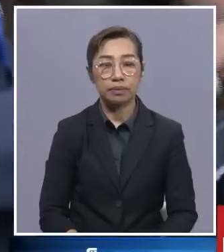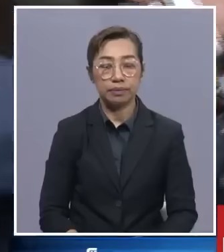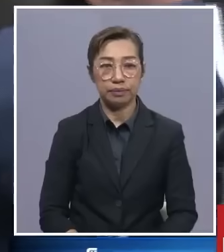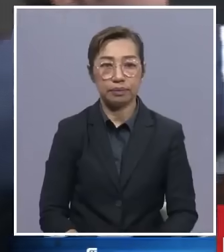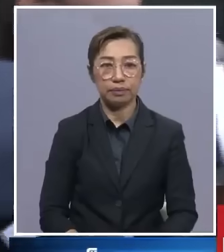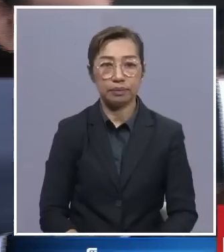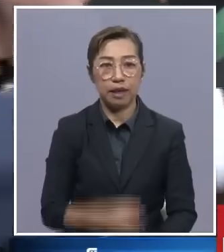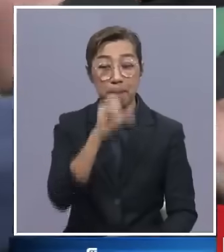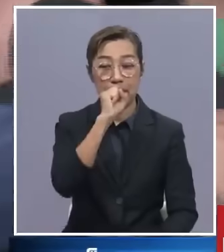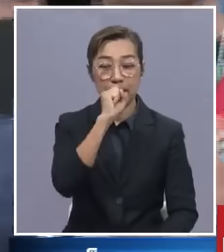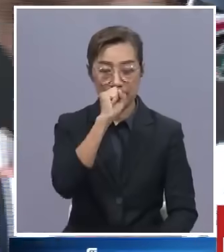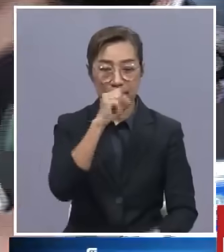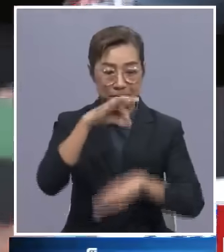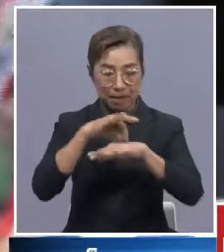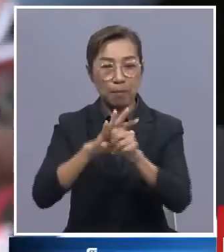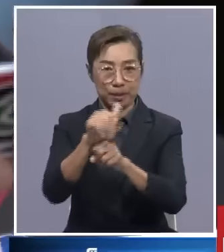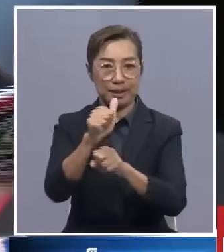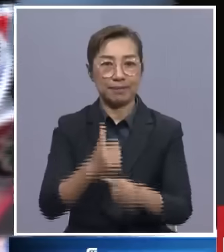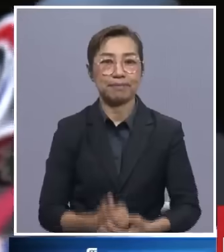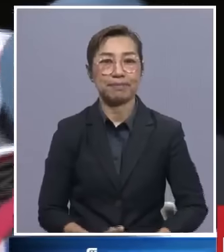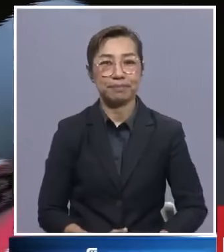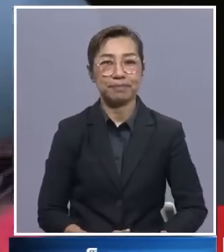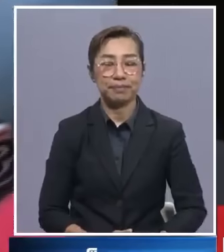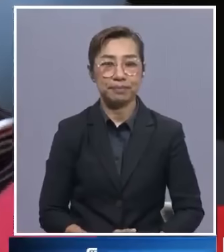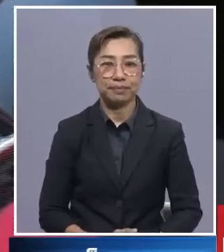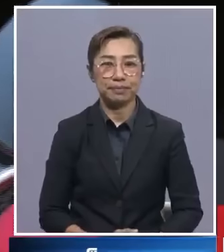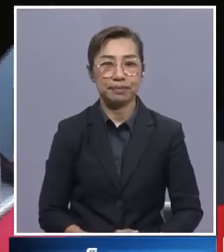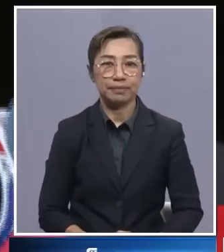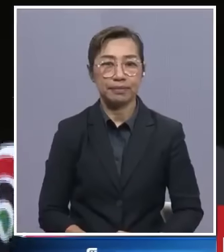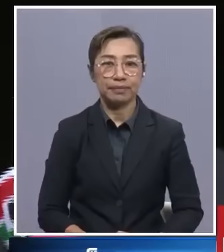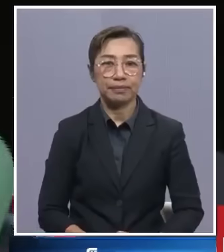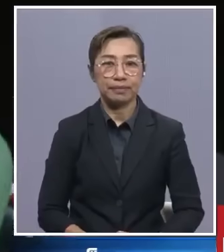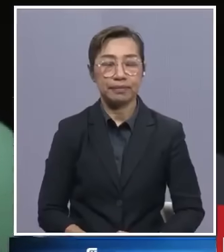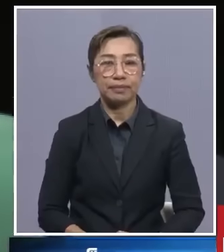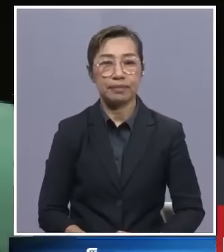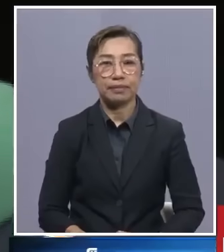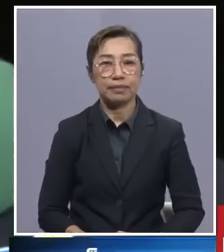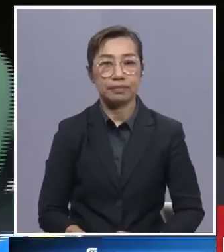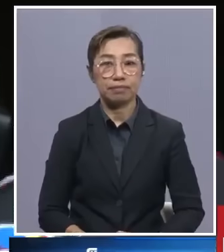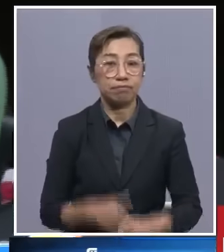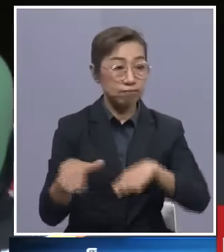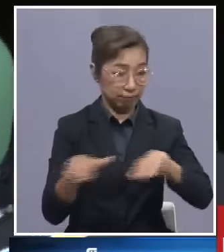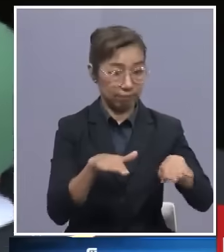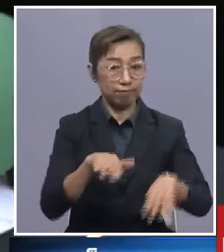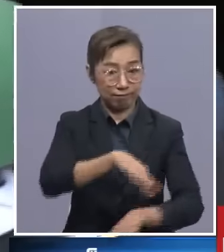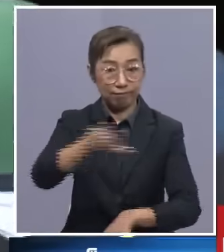ครับแป๊บแล้วคะแปแล้วคะพร้อมหย